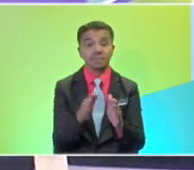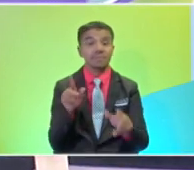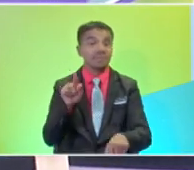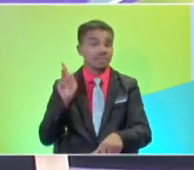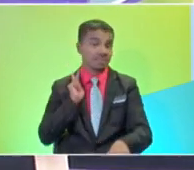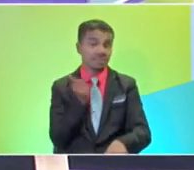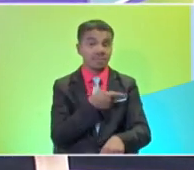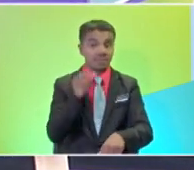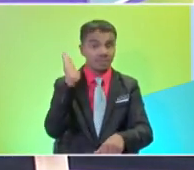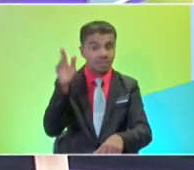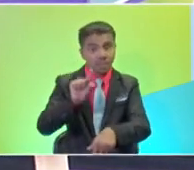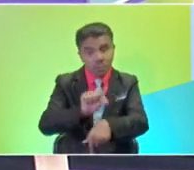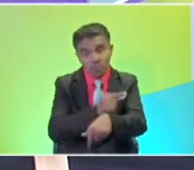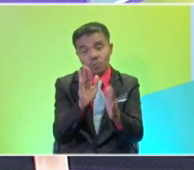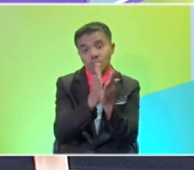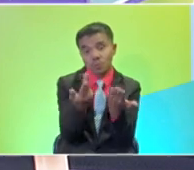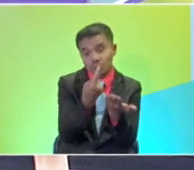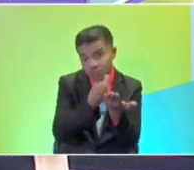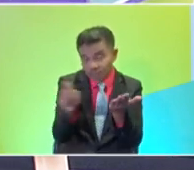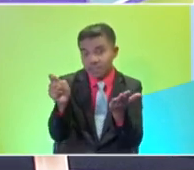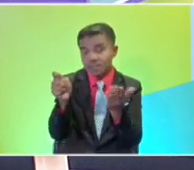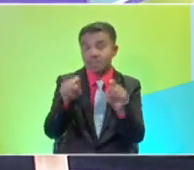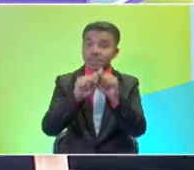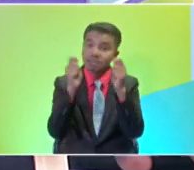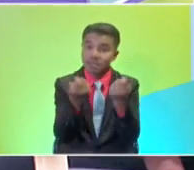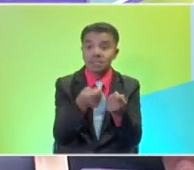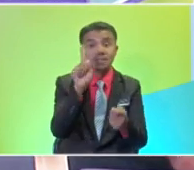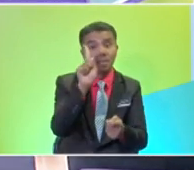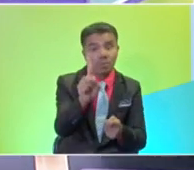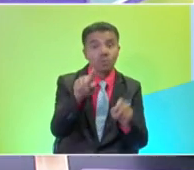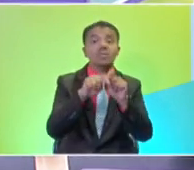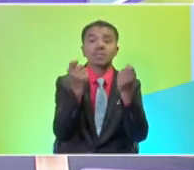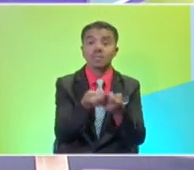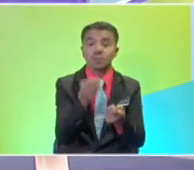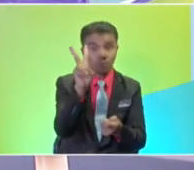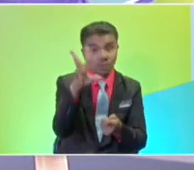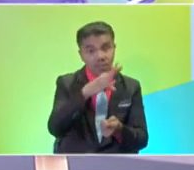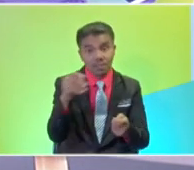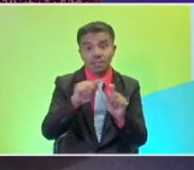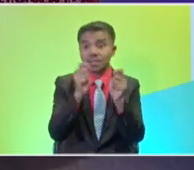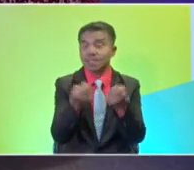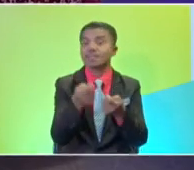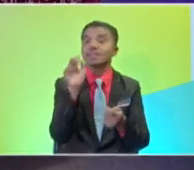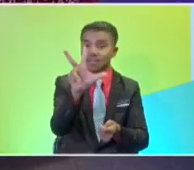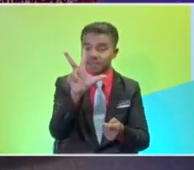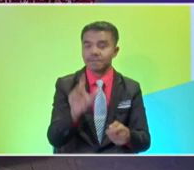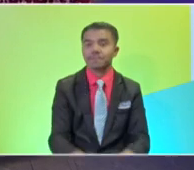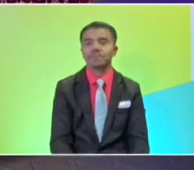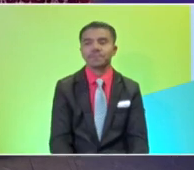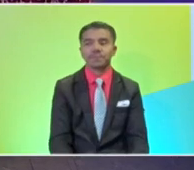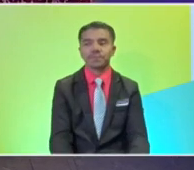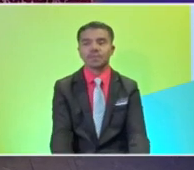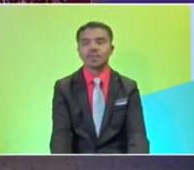teks bagi satu dua dan tiga yang kita ada di depan itu Aiman dan akhir sekali tak mesti ada panduan